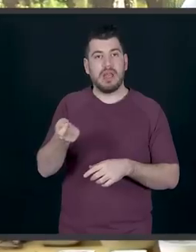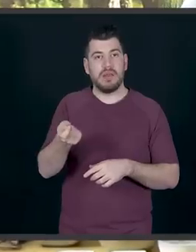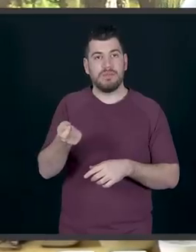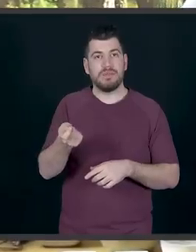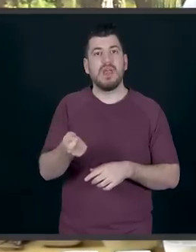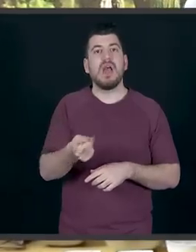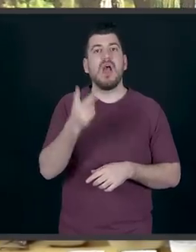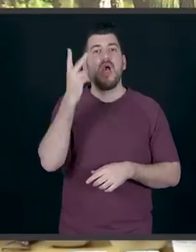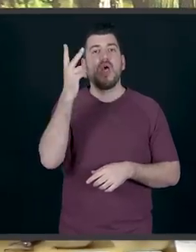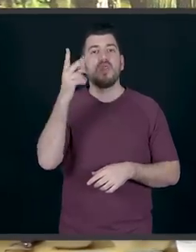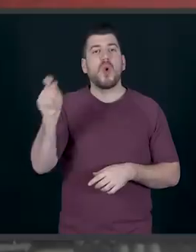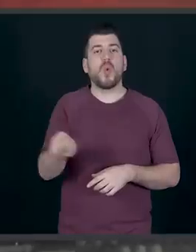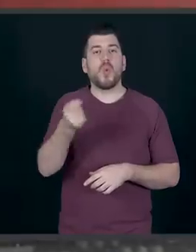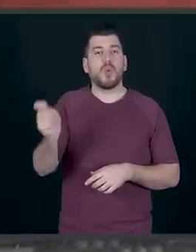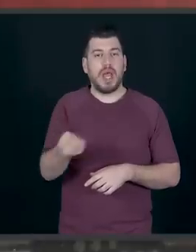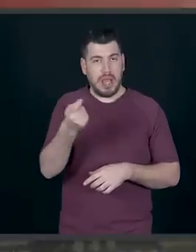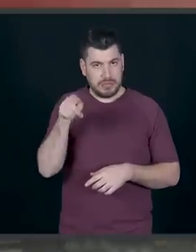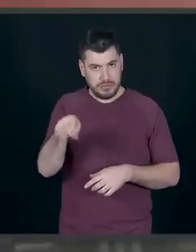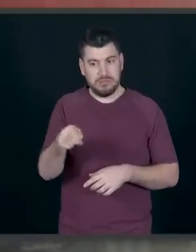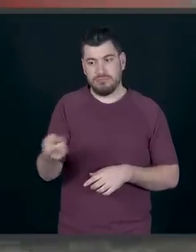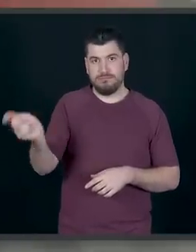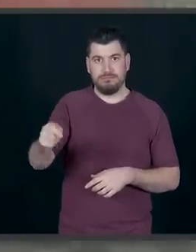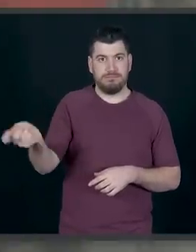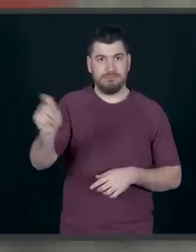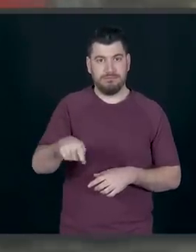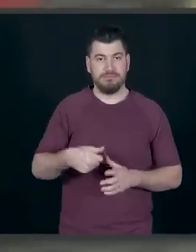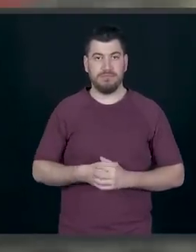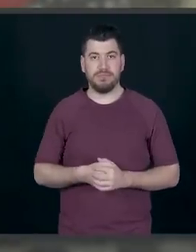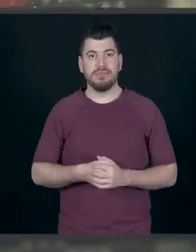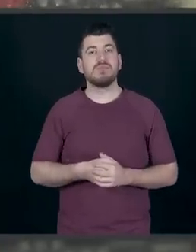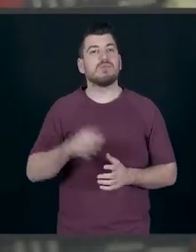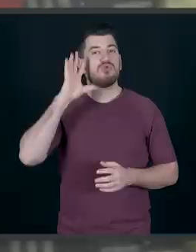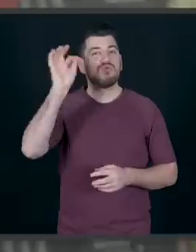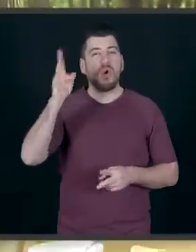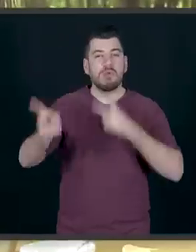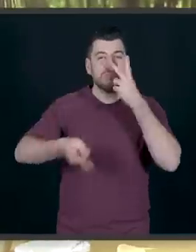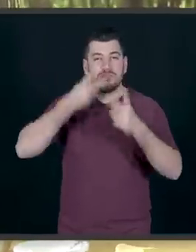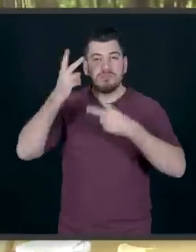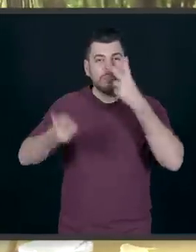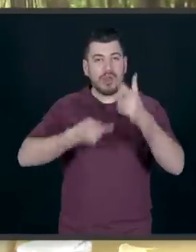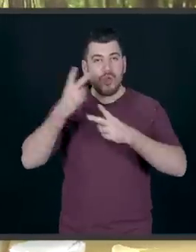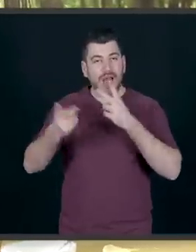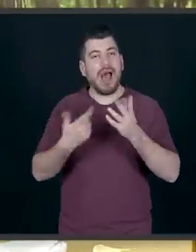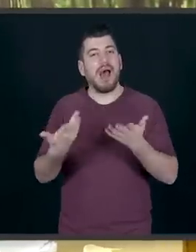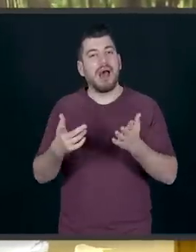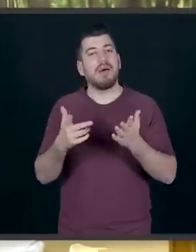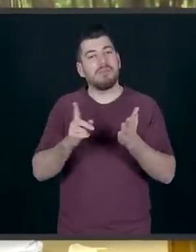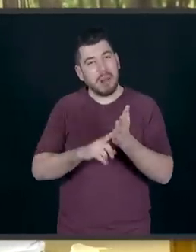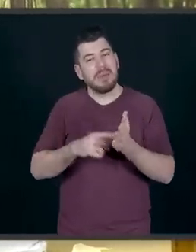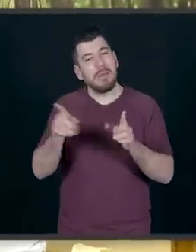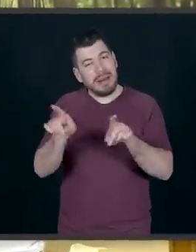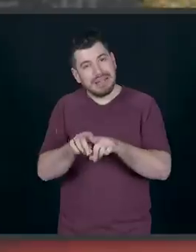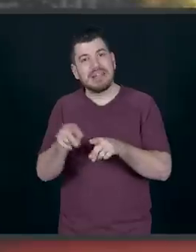δύο κουταλιές της σούπας, γιατί όλα τα μυρωδικά για να δώσουν άρωμα πρέπει να έχουν λιπαρή ουσία γύρω